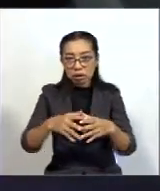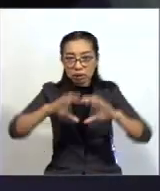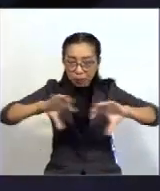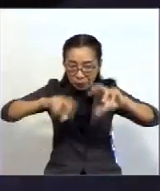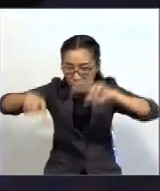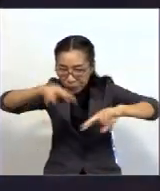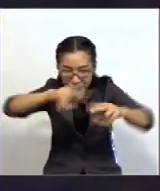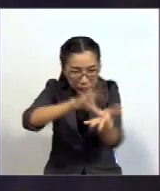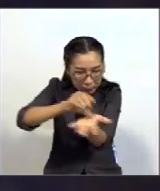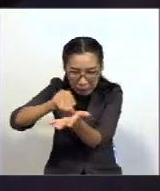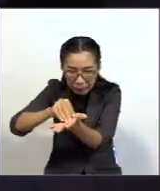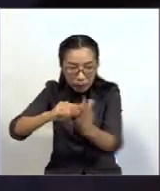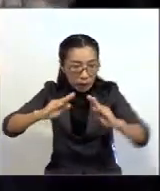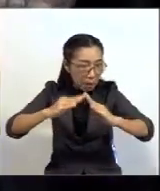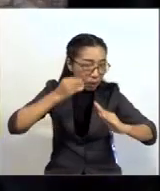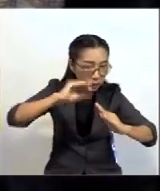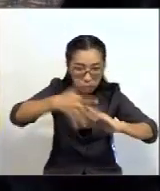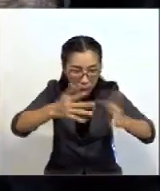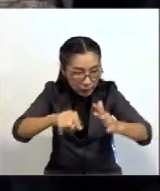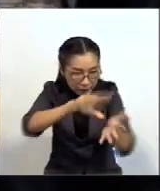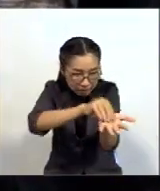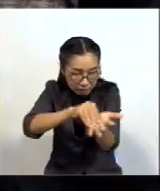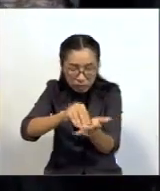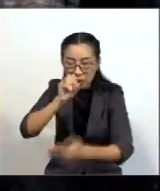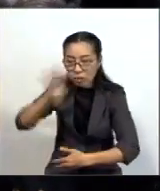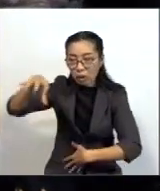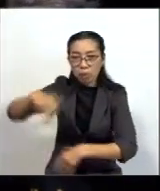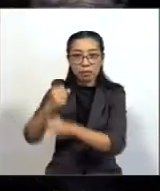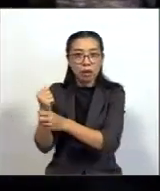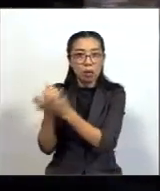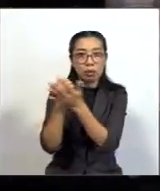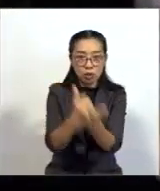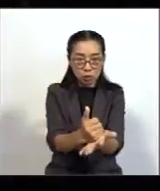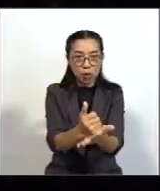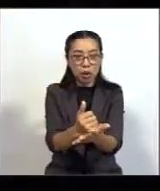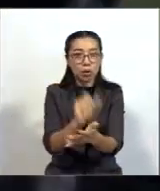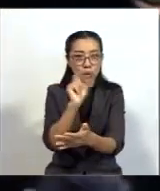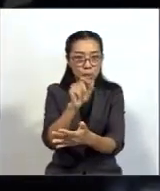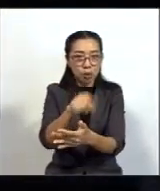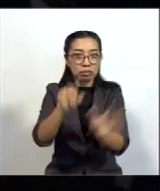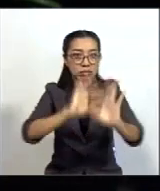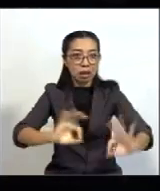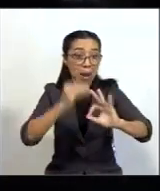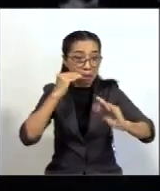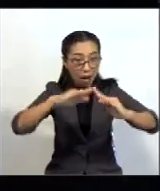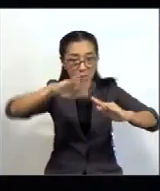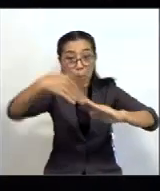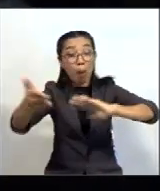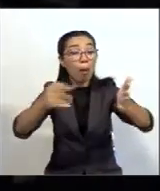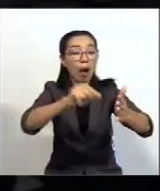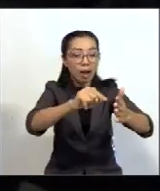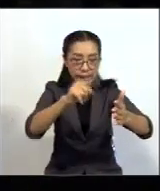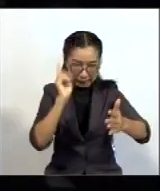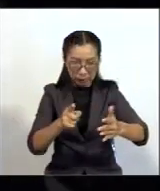เรือนที่ได้รับความเสียหายเพิ่มเติมพร้อมประสานหน่วยงานที่เกี่ยวข้องเร่งเข้าให้การช่วยเหลือโดยเฉพาะบ้านเรือนที่ไม่มีหลังคา